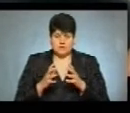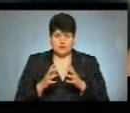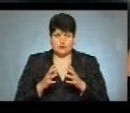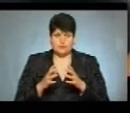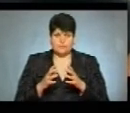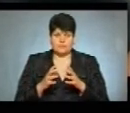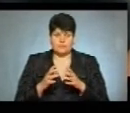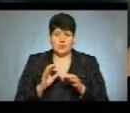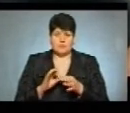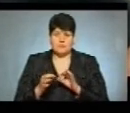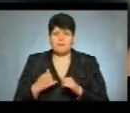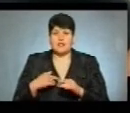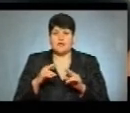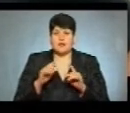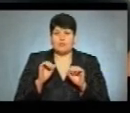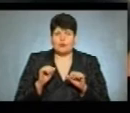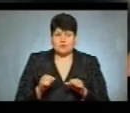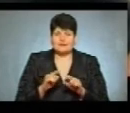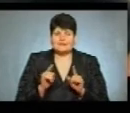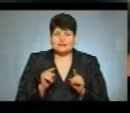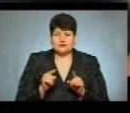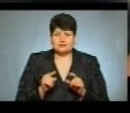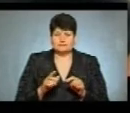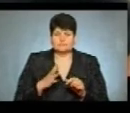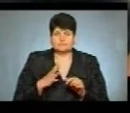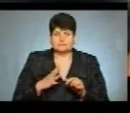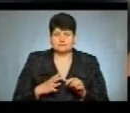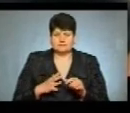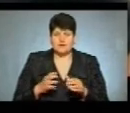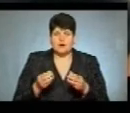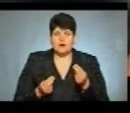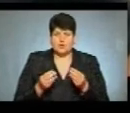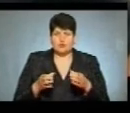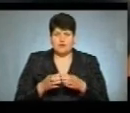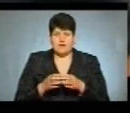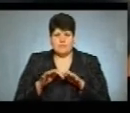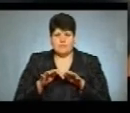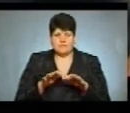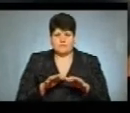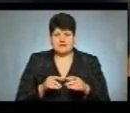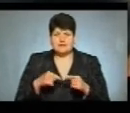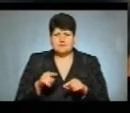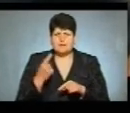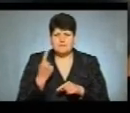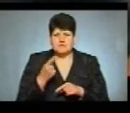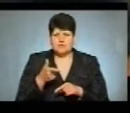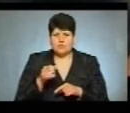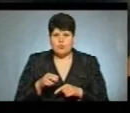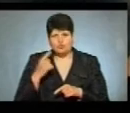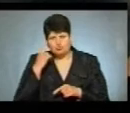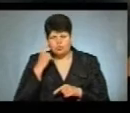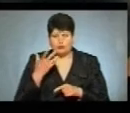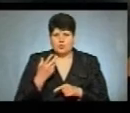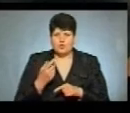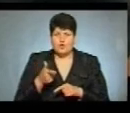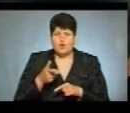універсіаду. Ми, як могли, у першому таймі не те, щоб вистояли, а гру побудували на контратаках. Забили перший гол. Думаю, гол з